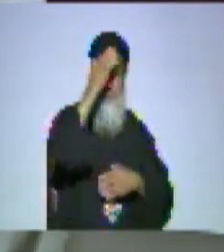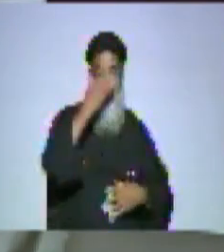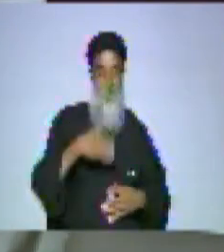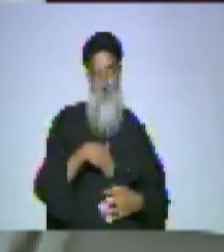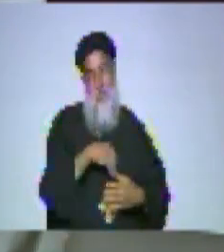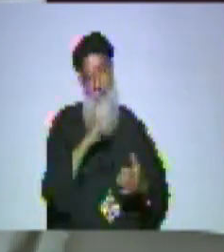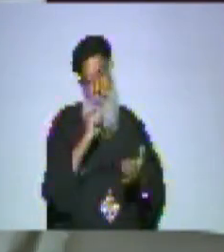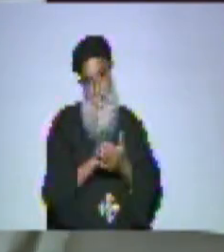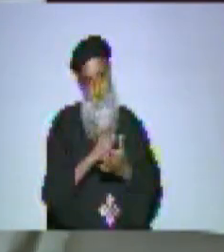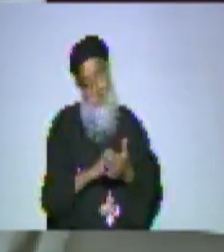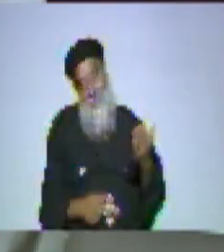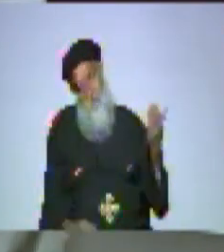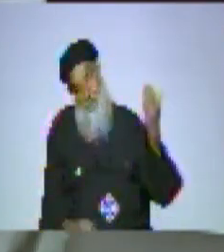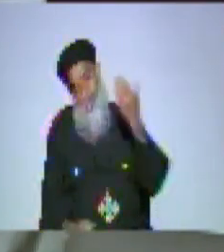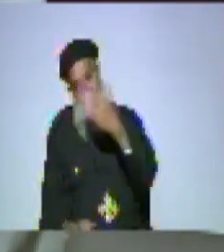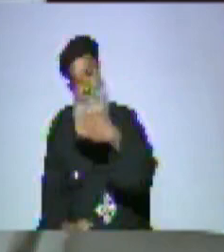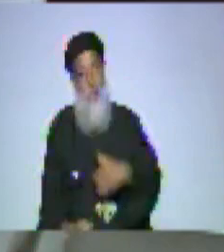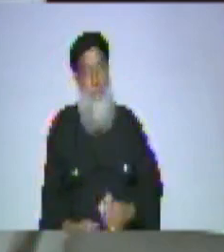اه طبعا